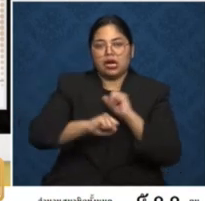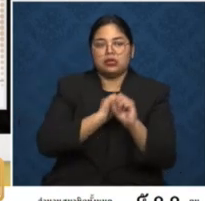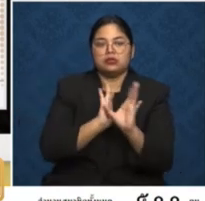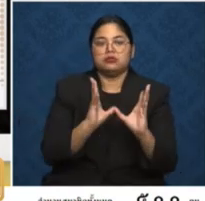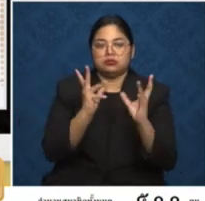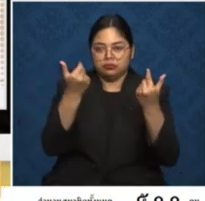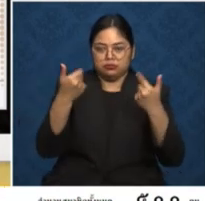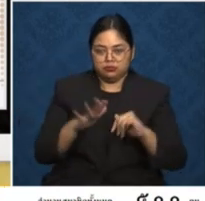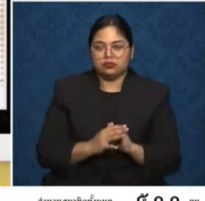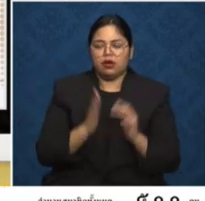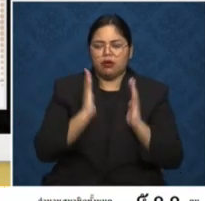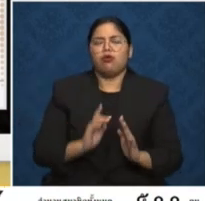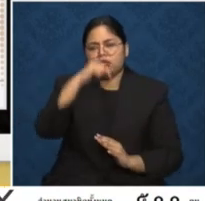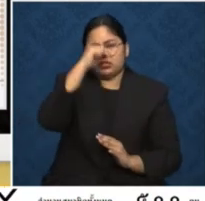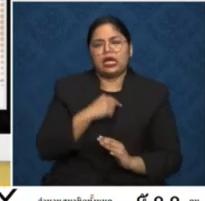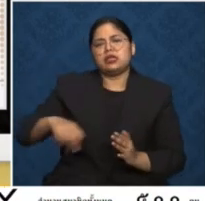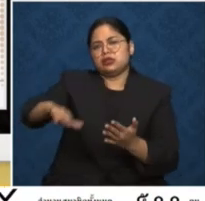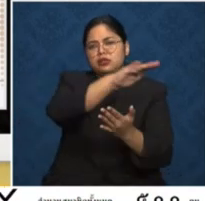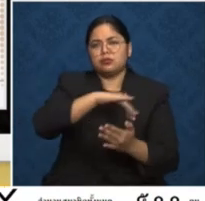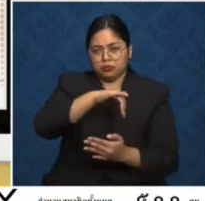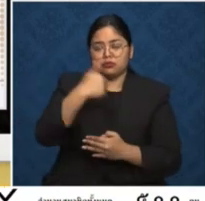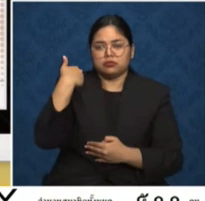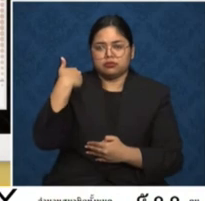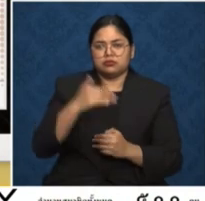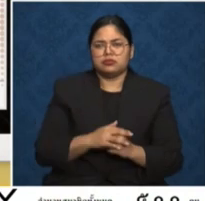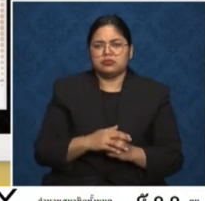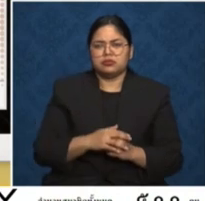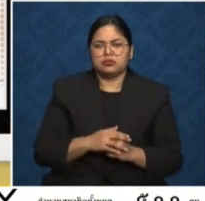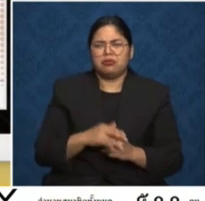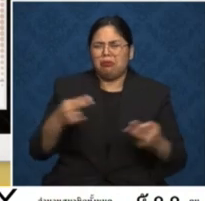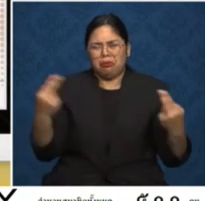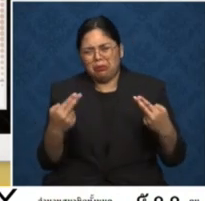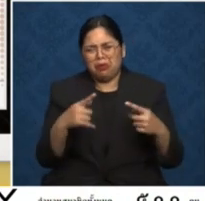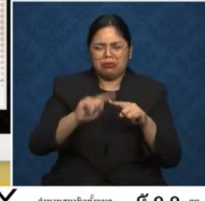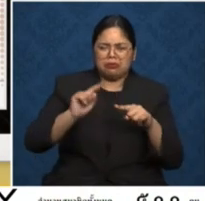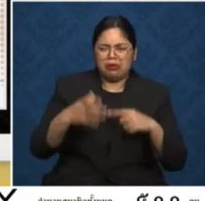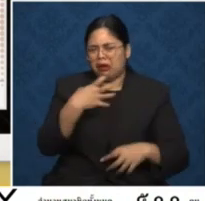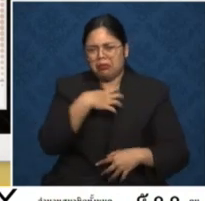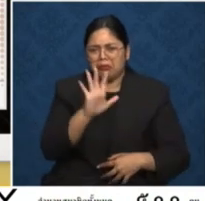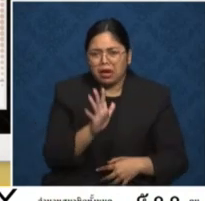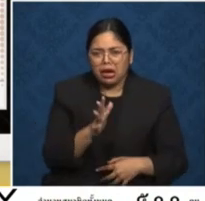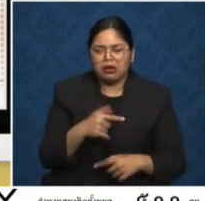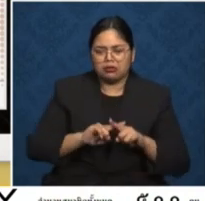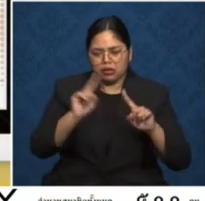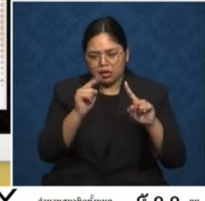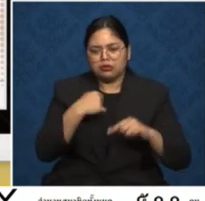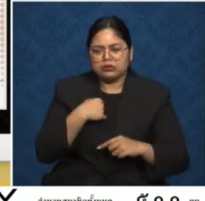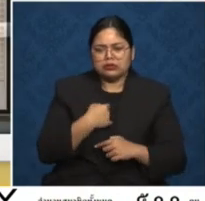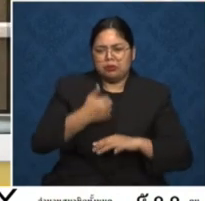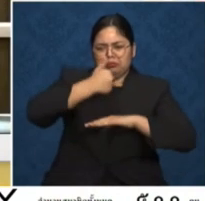นครับเป็นคนไทยทั้งหมดนะครับซึ่งเขาก็ไม่ได้อยากไปรบเขาก็ไม่ได้อยากไปสงครามแต่ผู้ข้ามบัญช